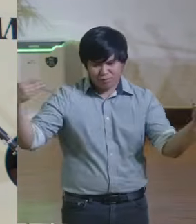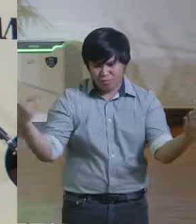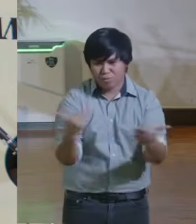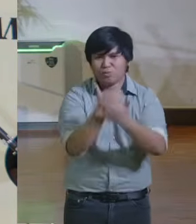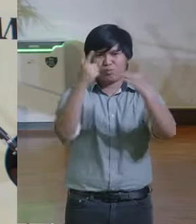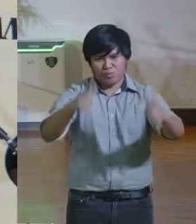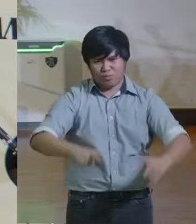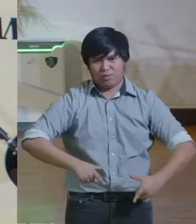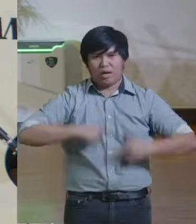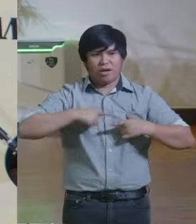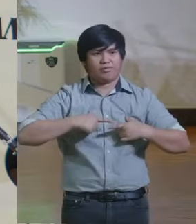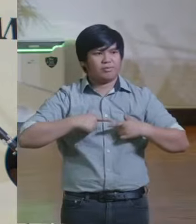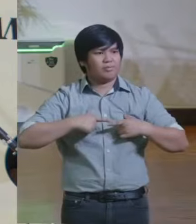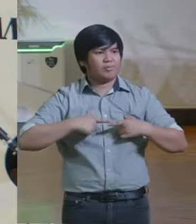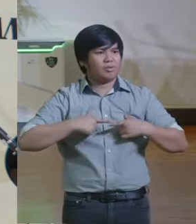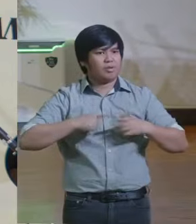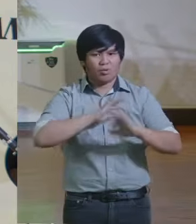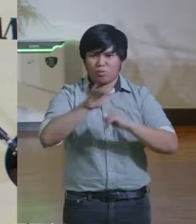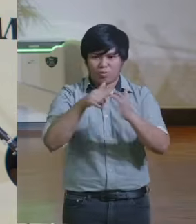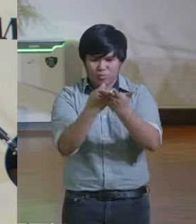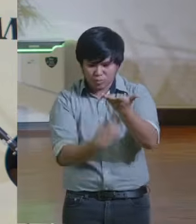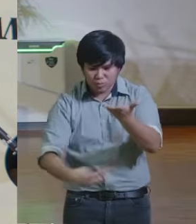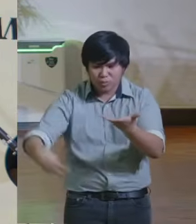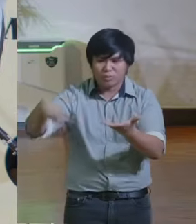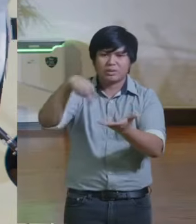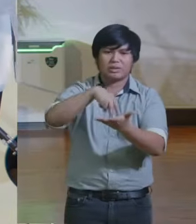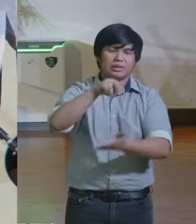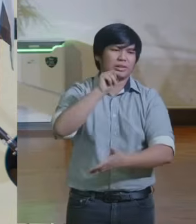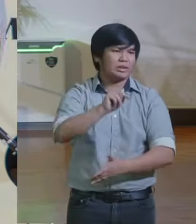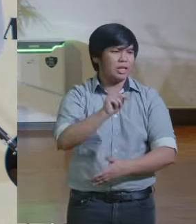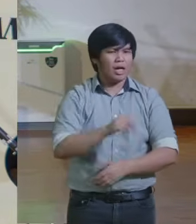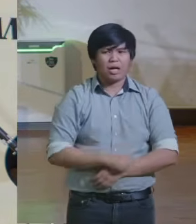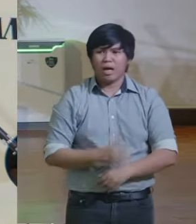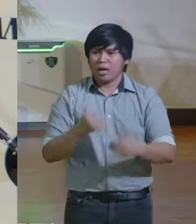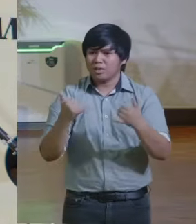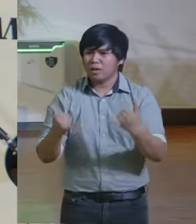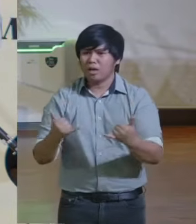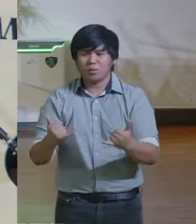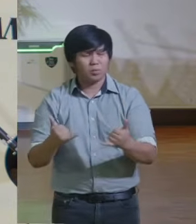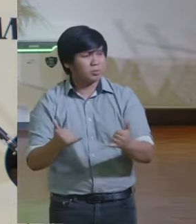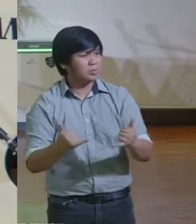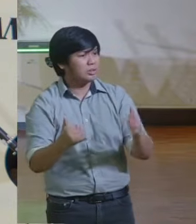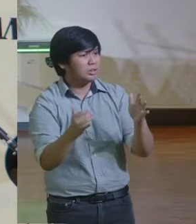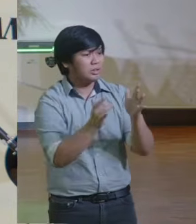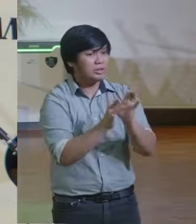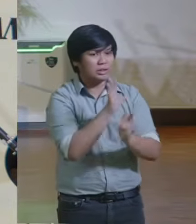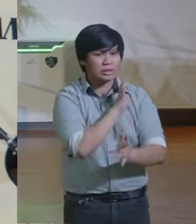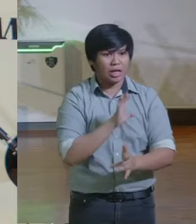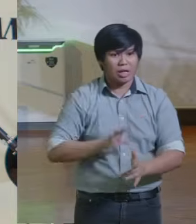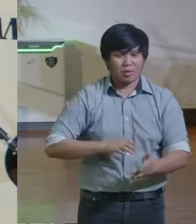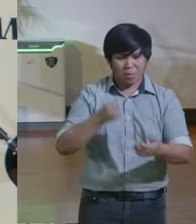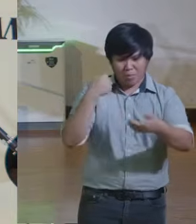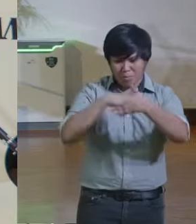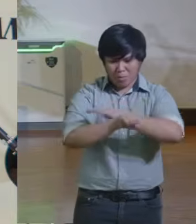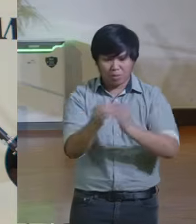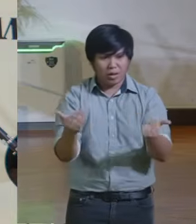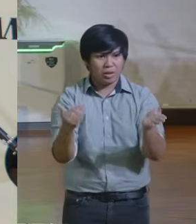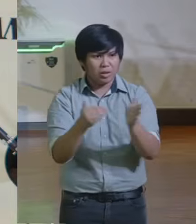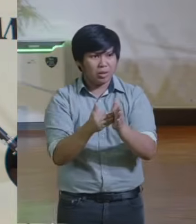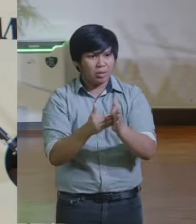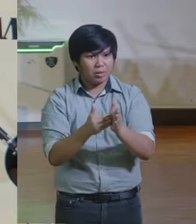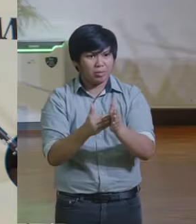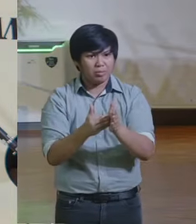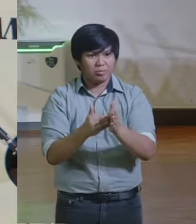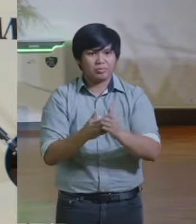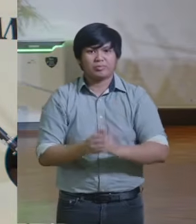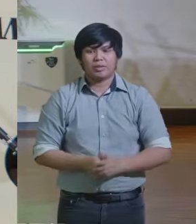ng kanyang binubuhay na maguli. Wala namang sense na buhayin niya kayo na maguli, tapos hindi kayo magbabagong buhay.